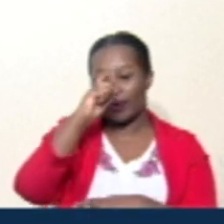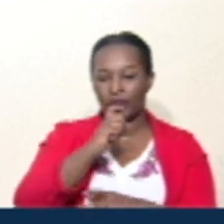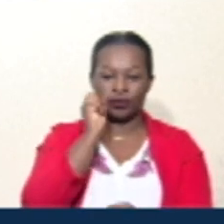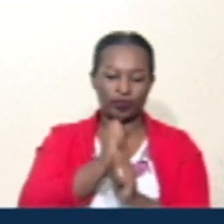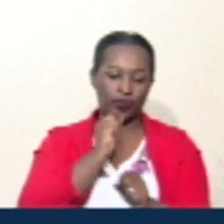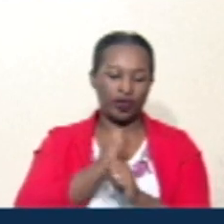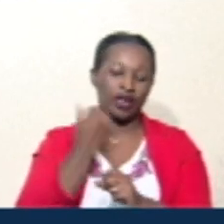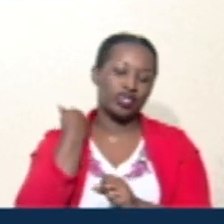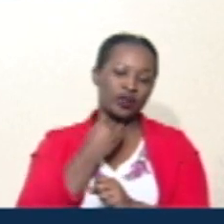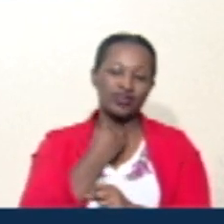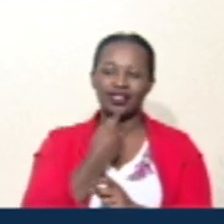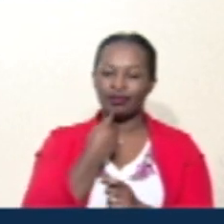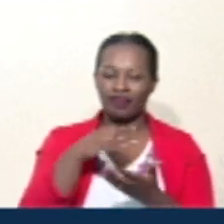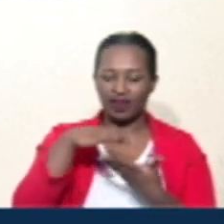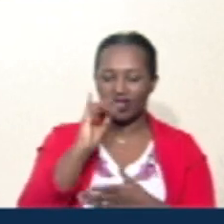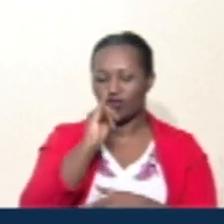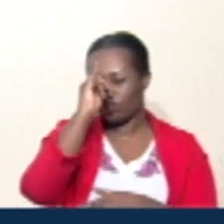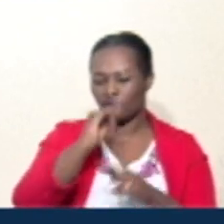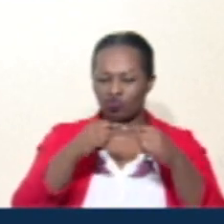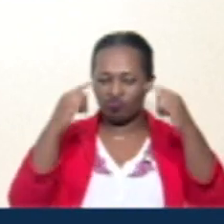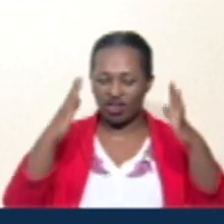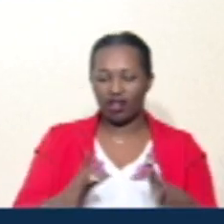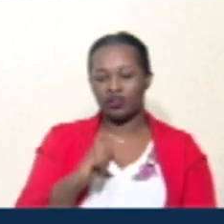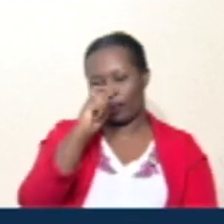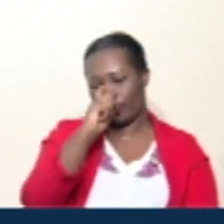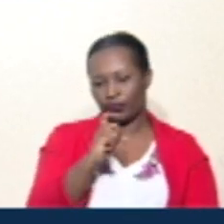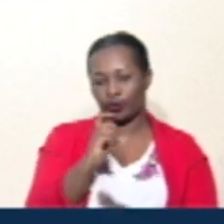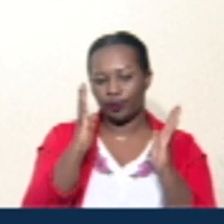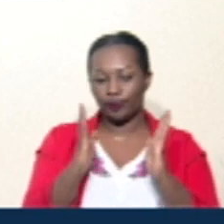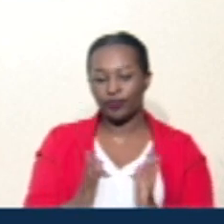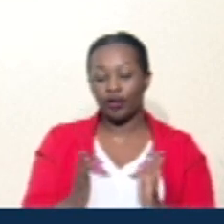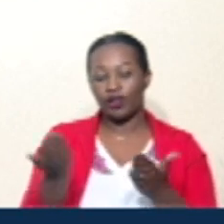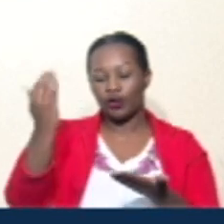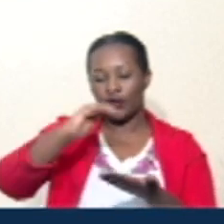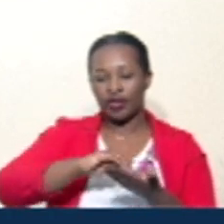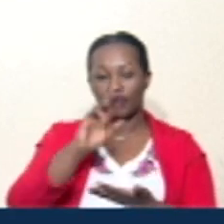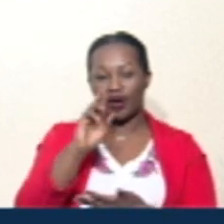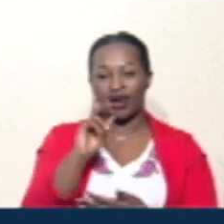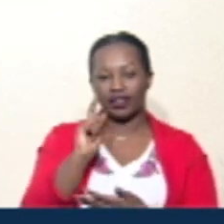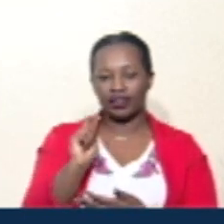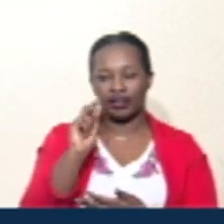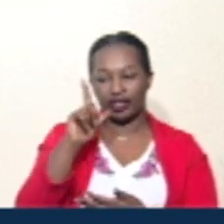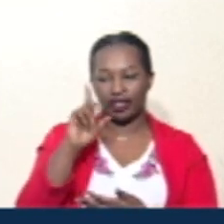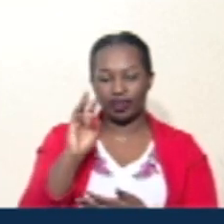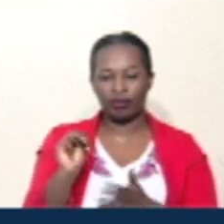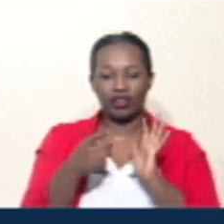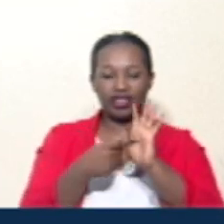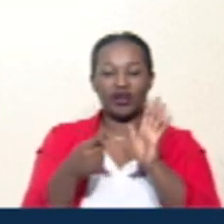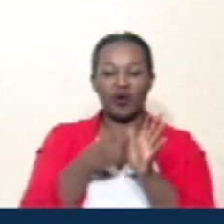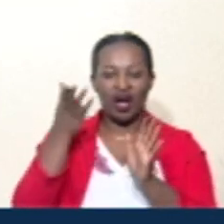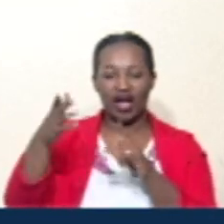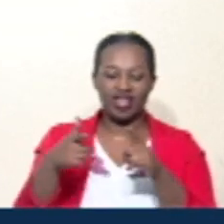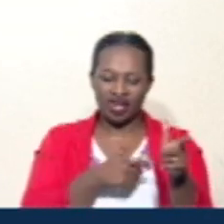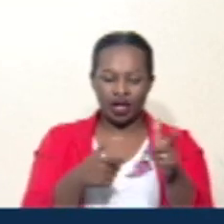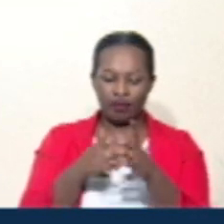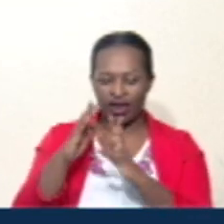aho byavugaga kenshi ko umututsi ari umwanzi w'abahutu yongeyeho ko RTLM yageragezaga no kwerekana ko hari intambara